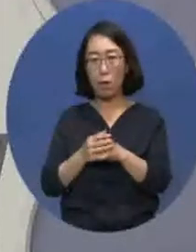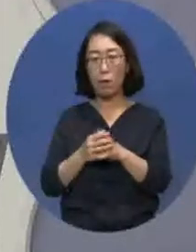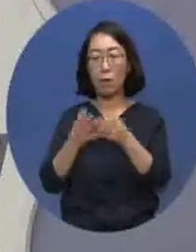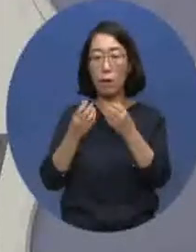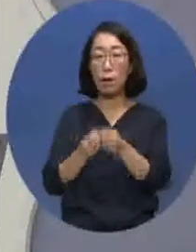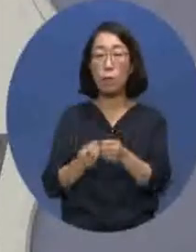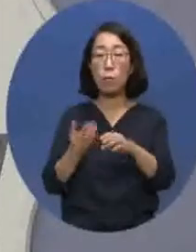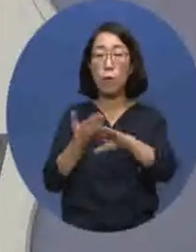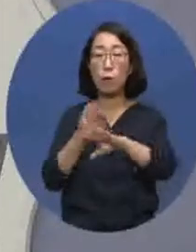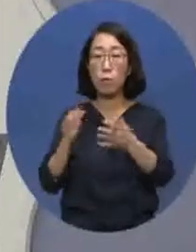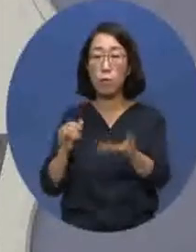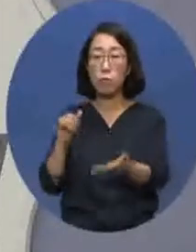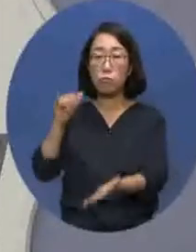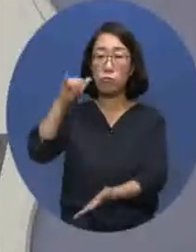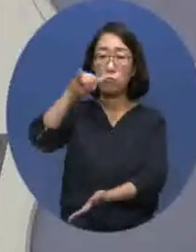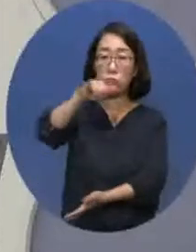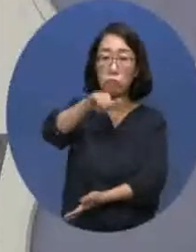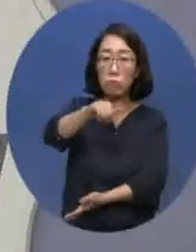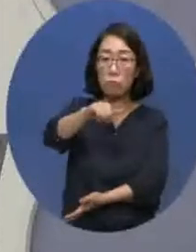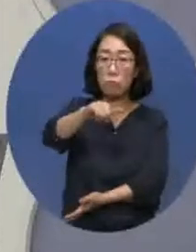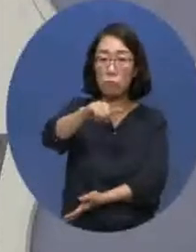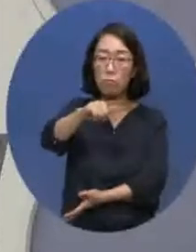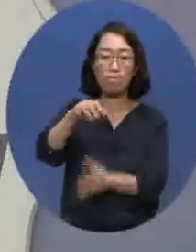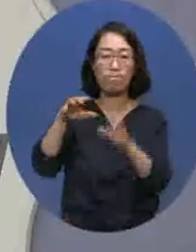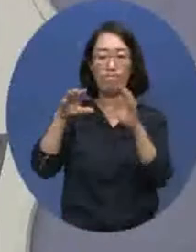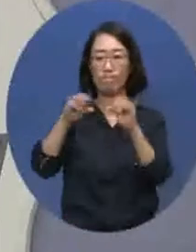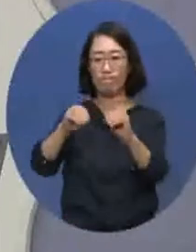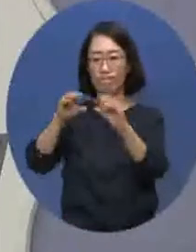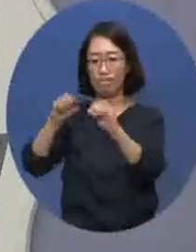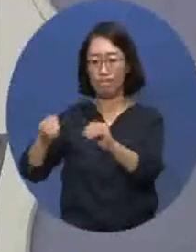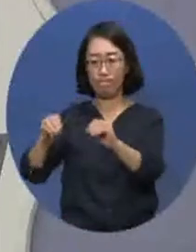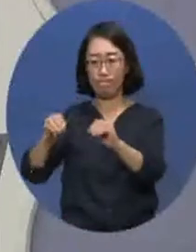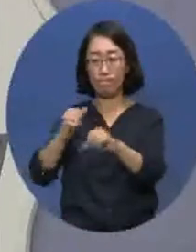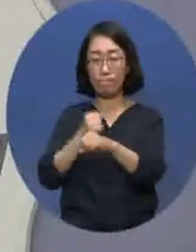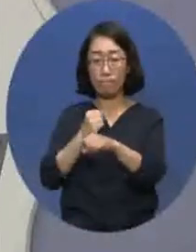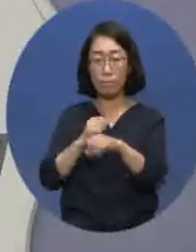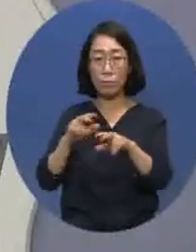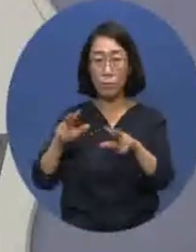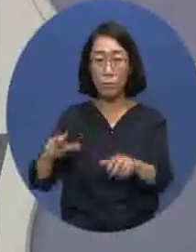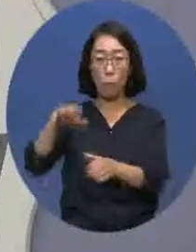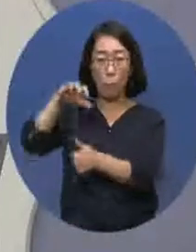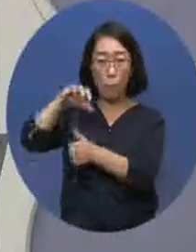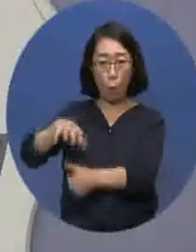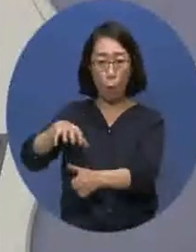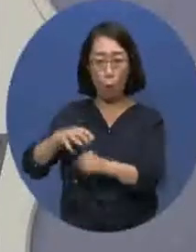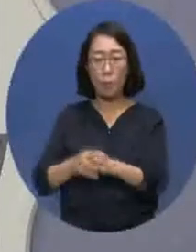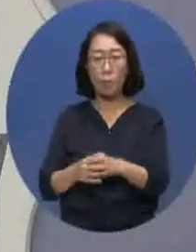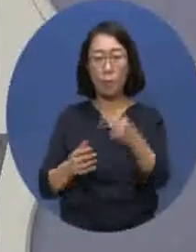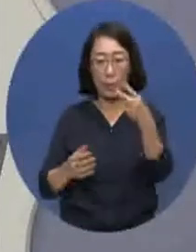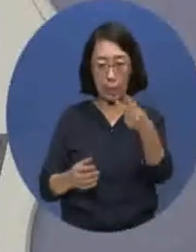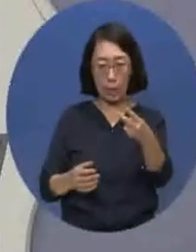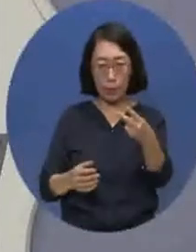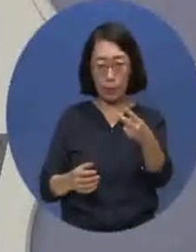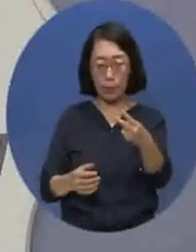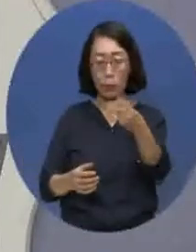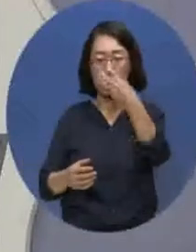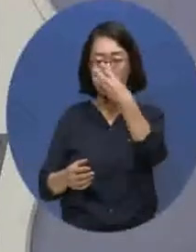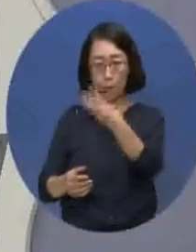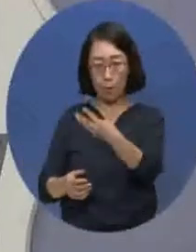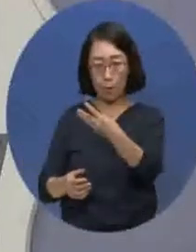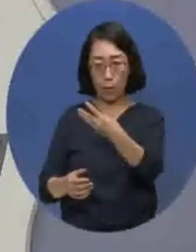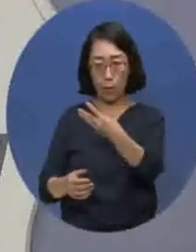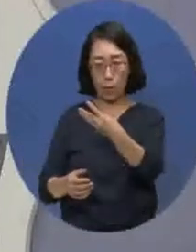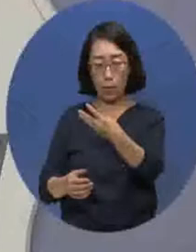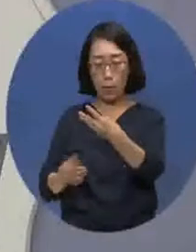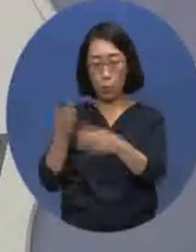어디에 외국으로 나갈 수 있는 하늘길이 지금은 묶여 있고 지금 우리가 2단계에서 3단계로 또 안되면